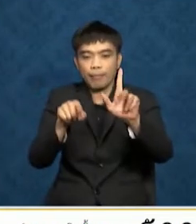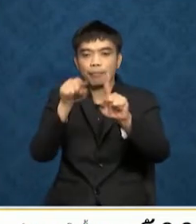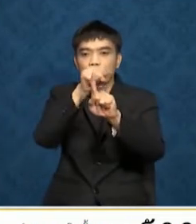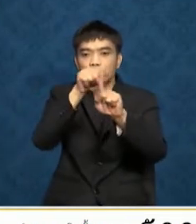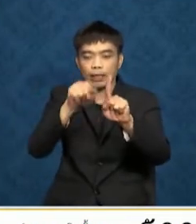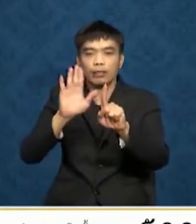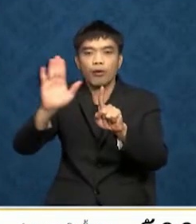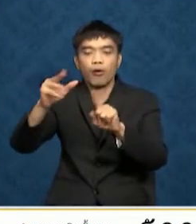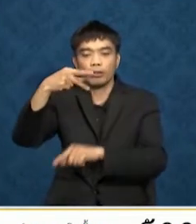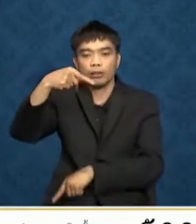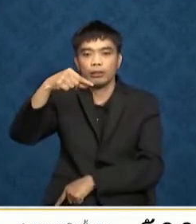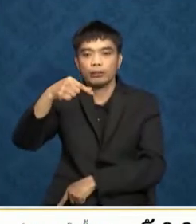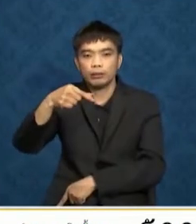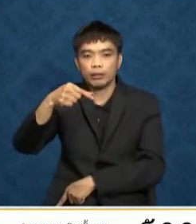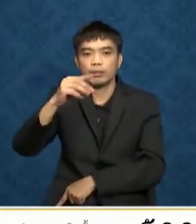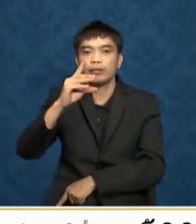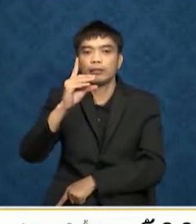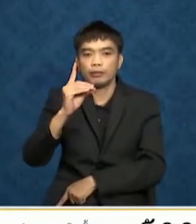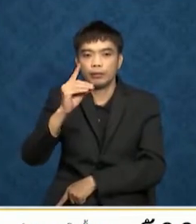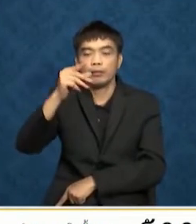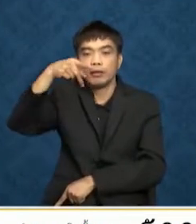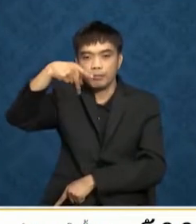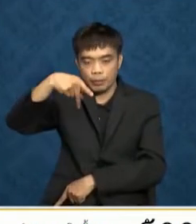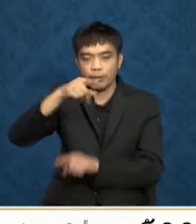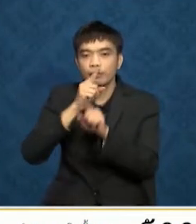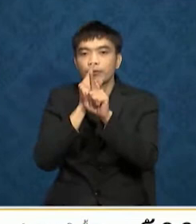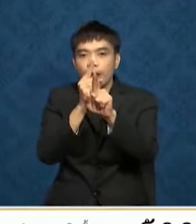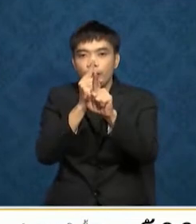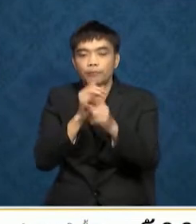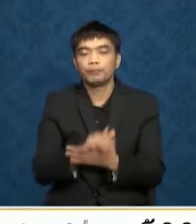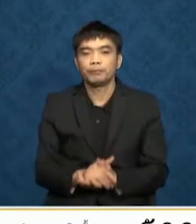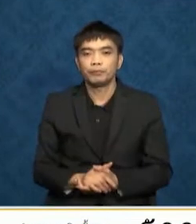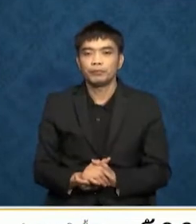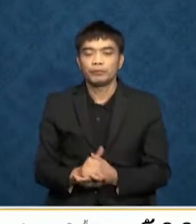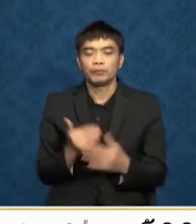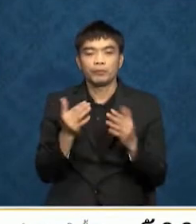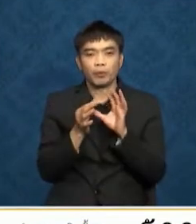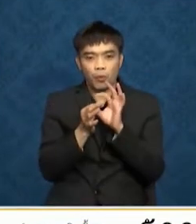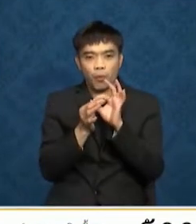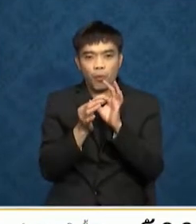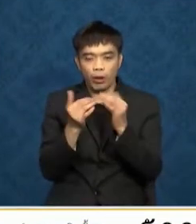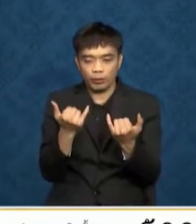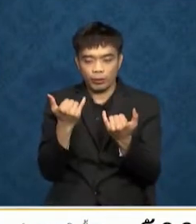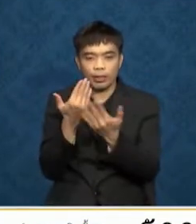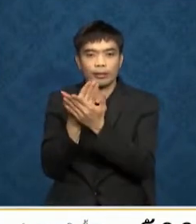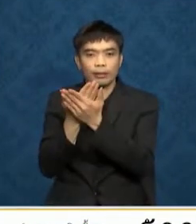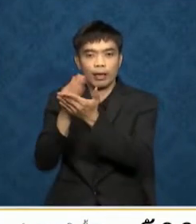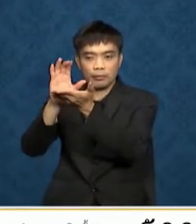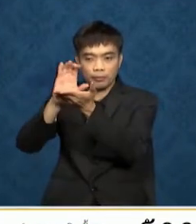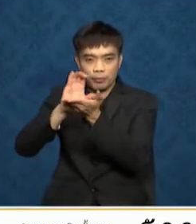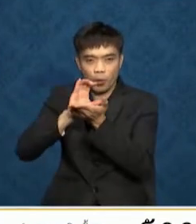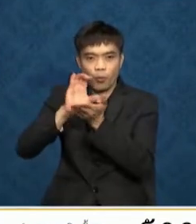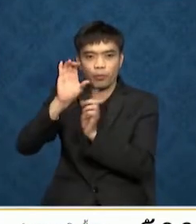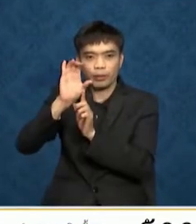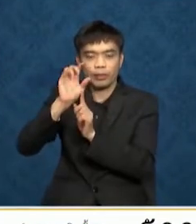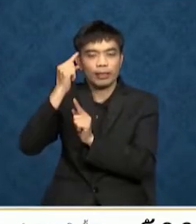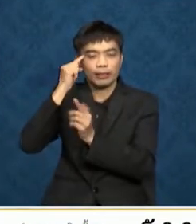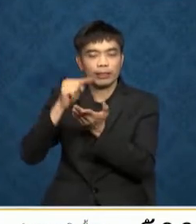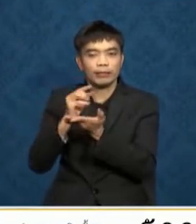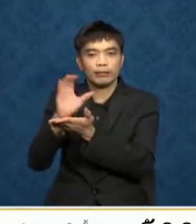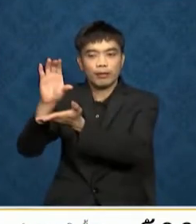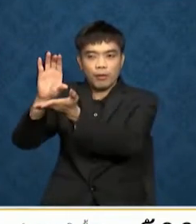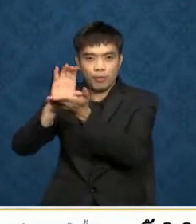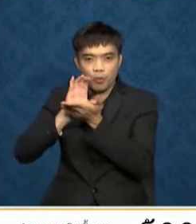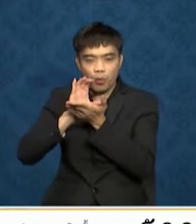ครับและสิ่งที่น่ากังวลของงบประมาณปีนี้ครับเราตั้งไว้เพื่อ